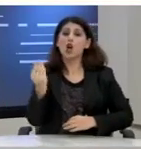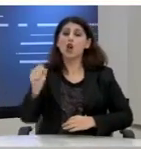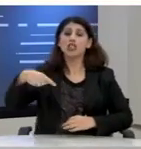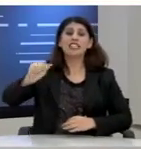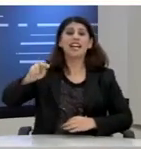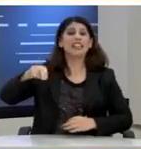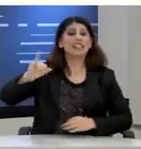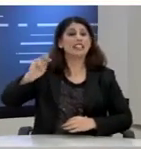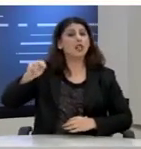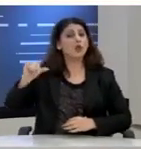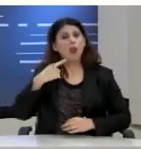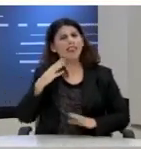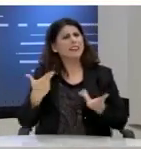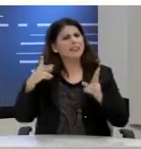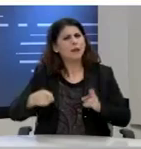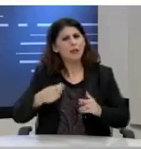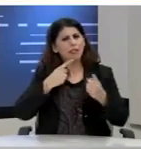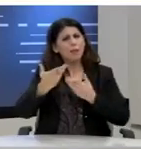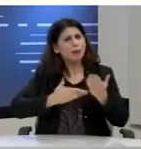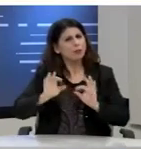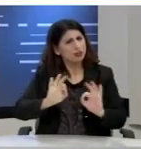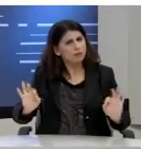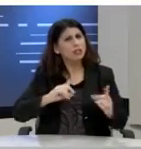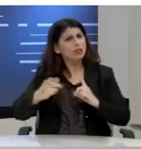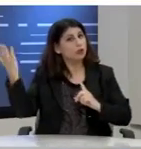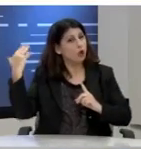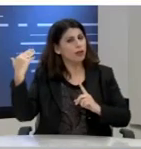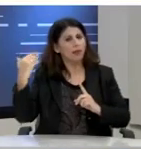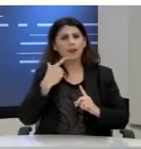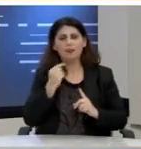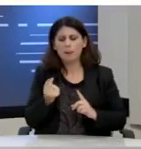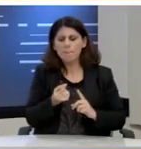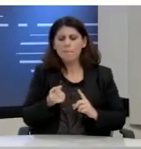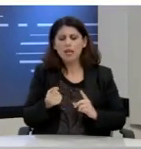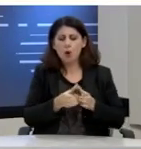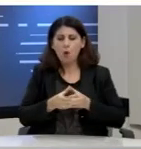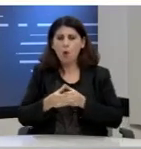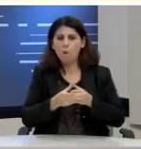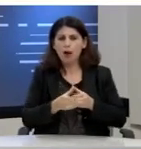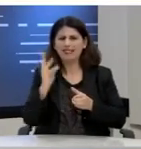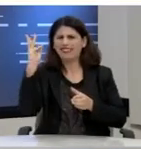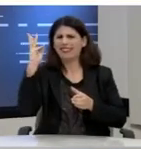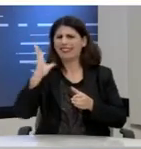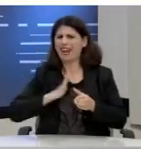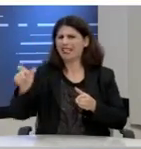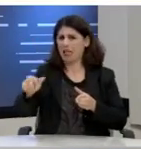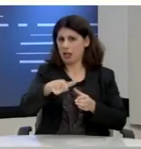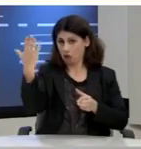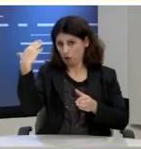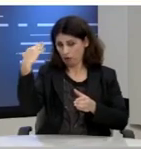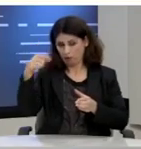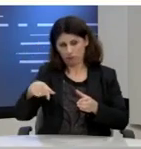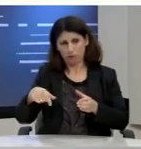μια συμφωνία? Διότι λέει, μια μικρή ομάδα στελεχών, τρία ήταν,